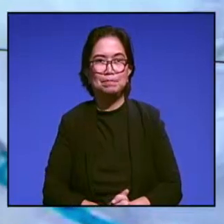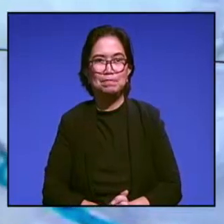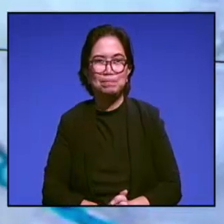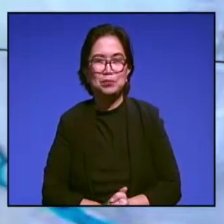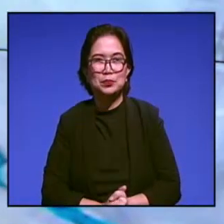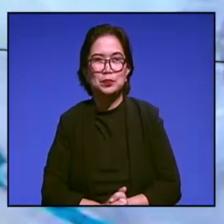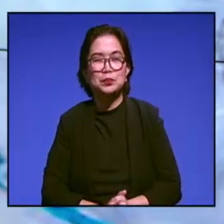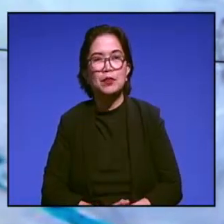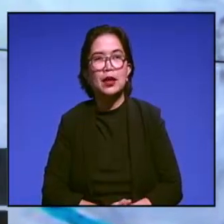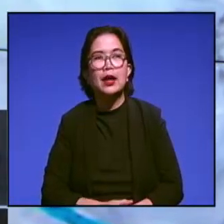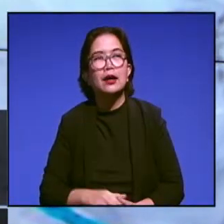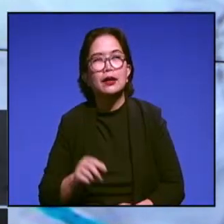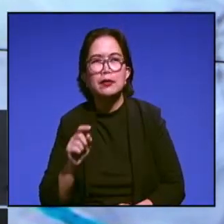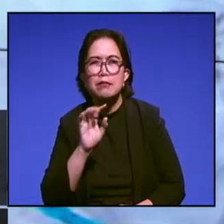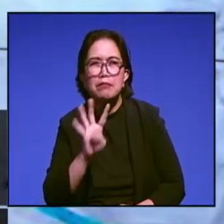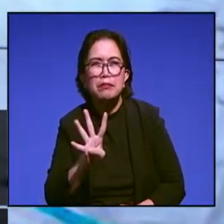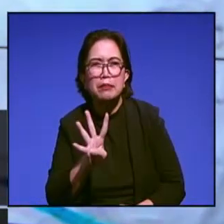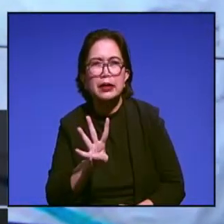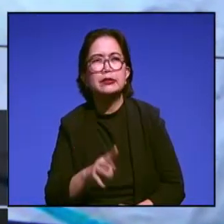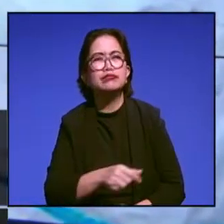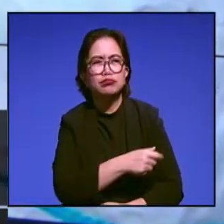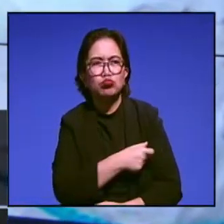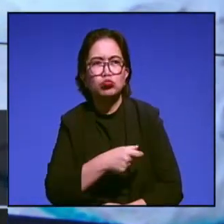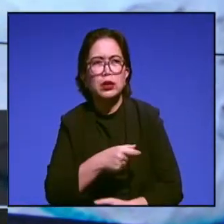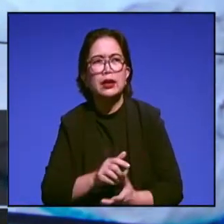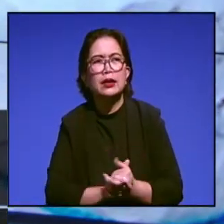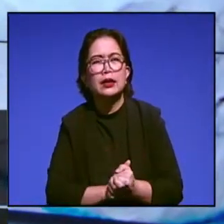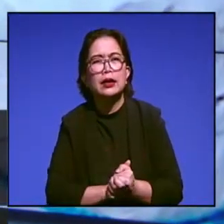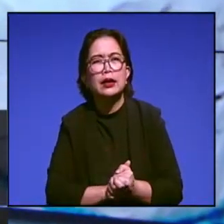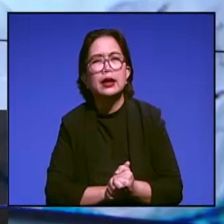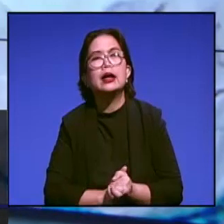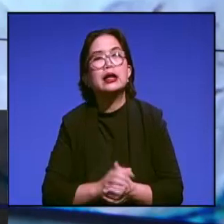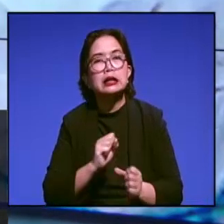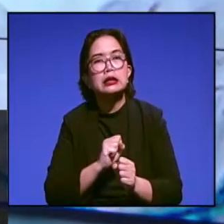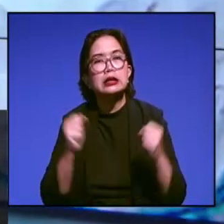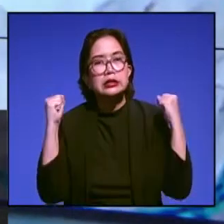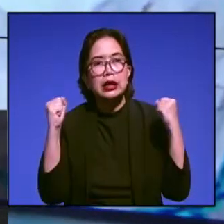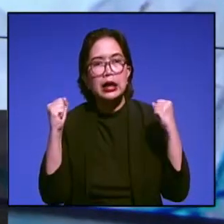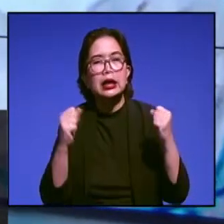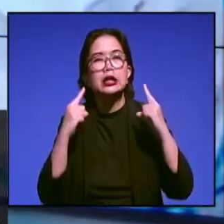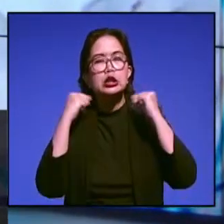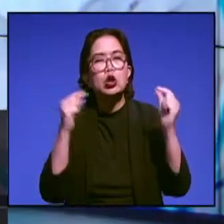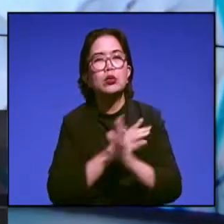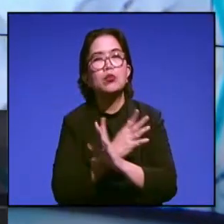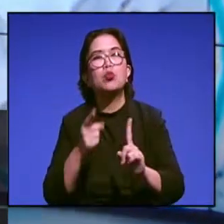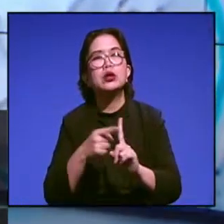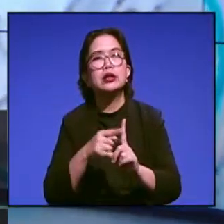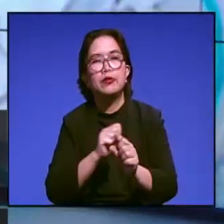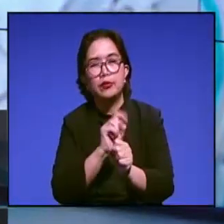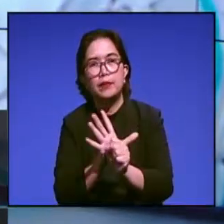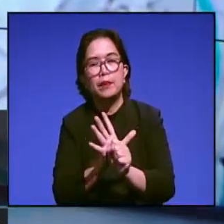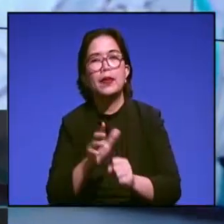Hai sebanyak empat raga kesehatan di RSUD Blambangan Banyuwangi Jawa Timur terkonfirmasi positif kopi 19 Sabtu pagi tadi